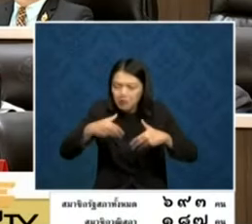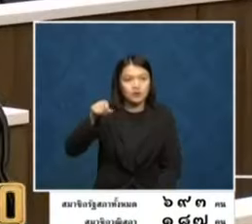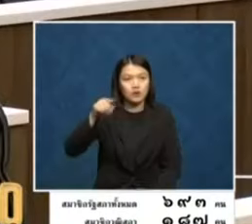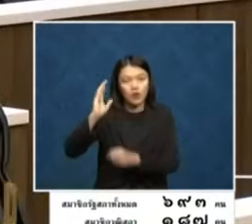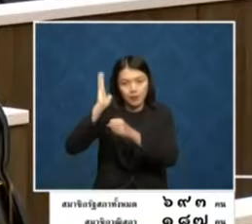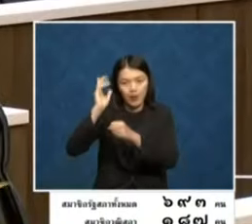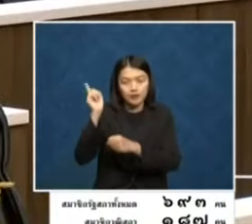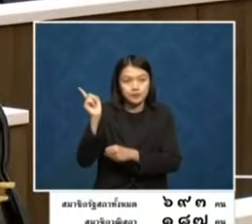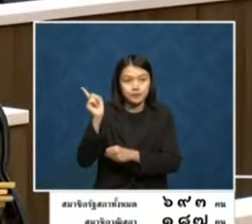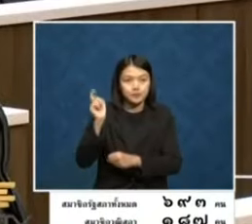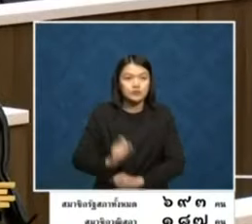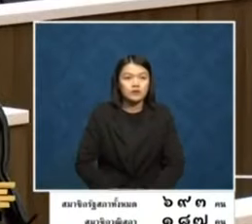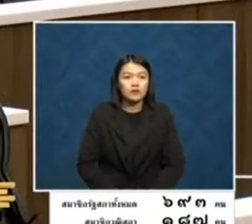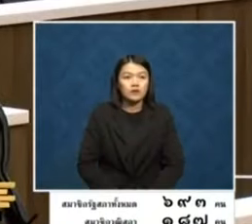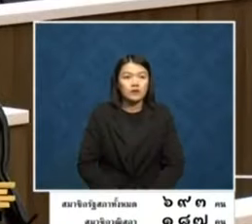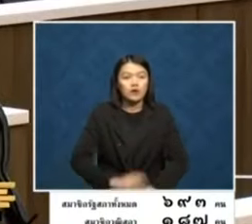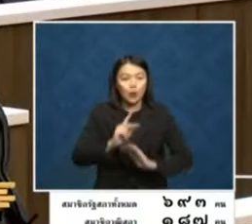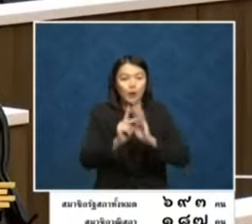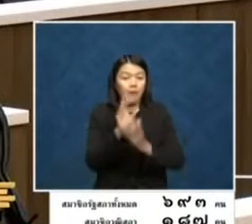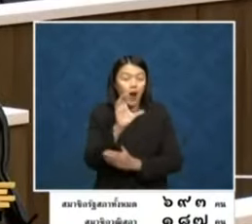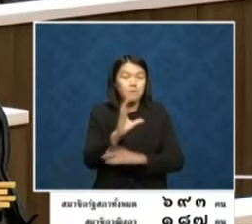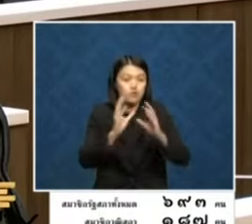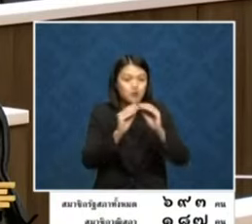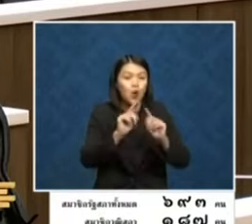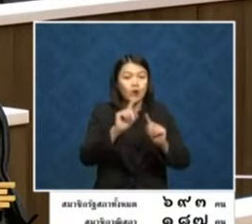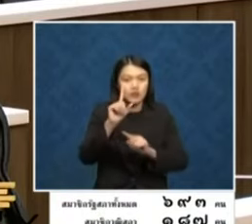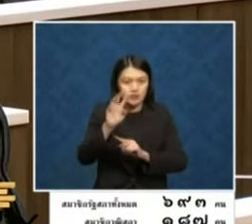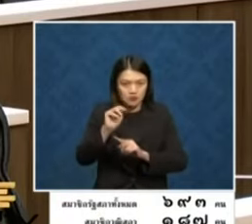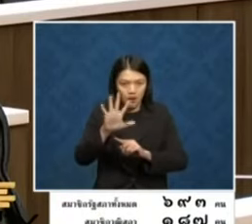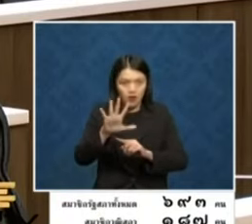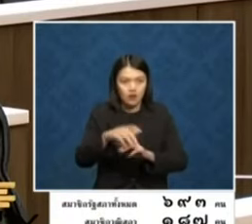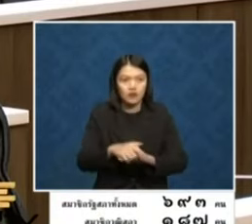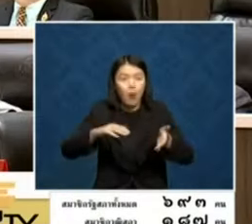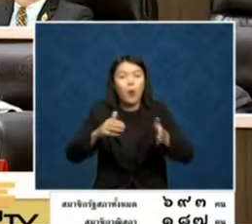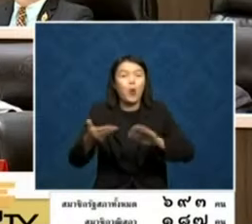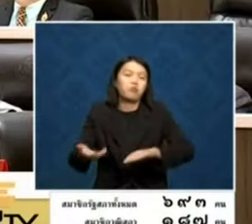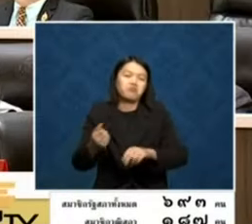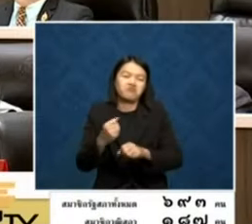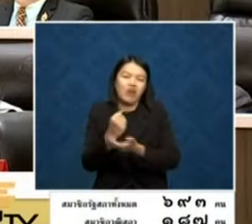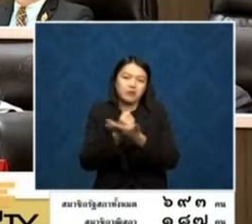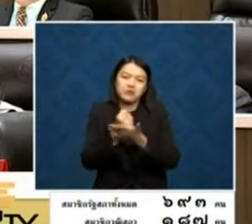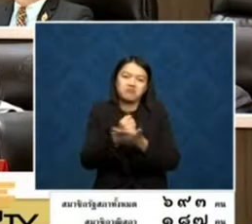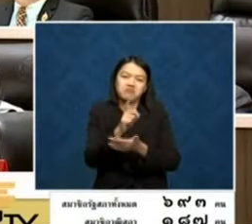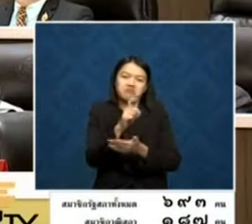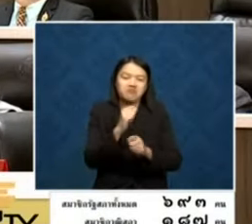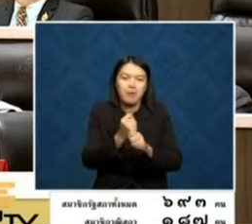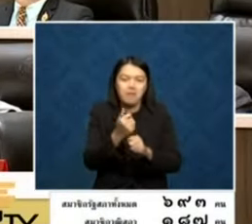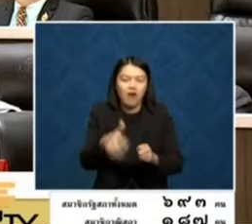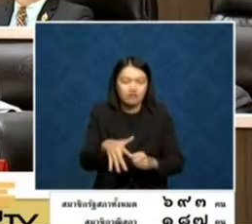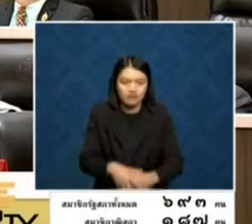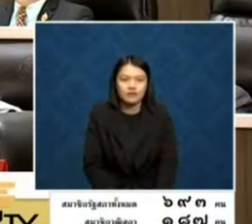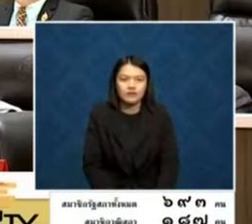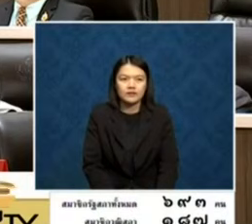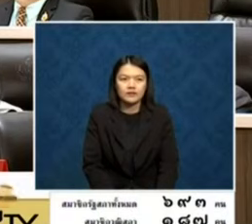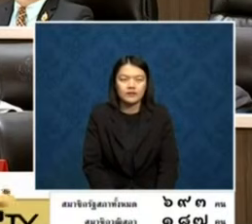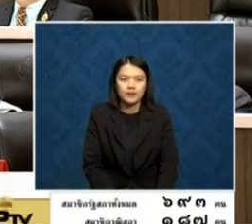คุณชัยมงคลไอ้ชัยลบเนี่ยแกลบจริงๆนะไอ้นี่ถือว่าถูกวางนะลุงเนี่ยวางไว้เป็นหัวหมูทะลวงฟันใน